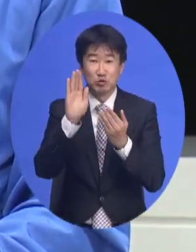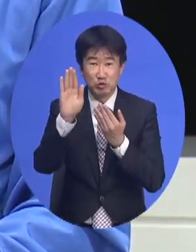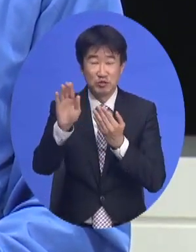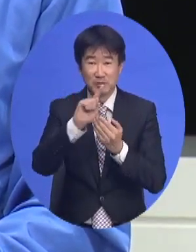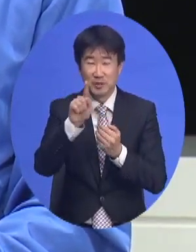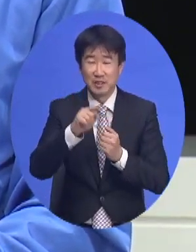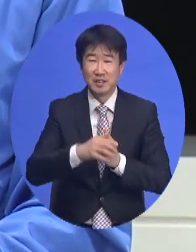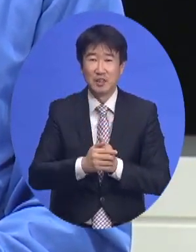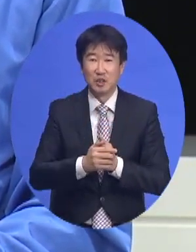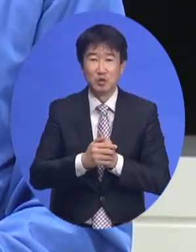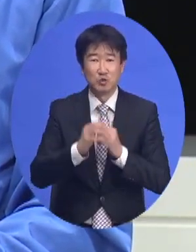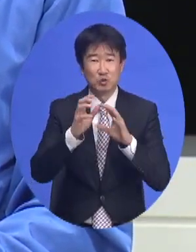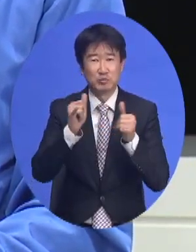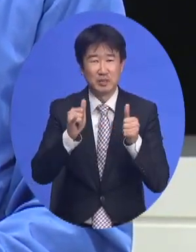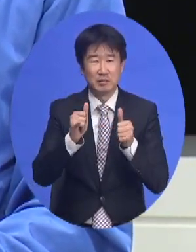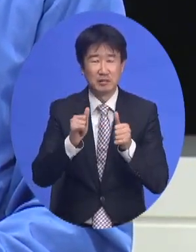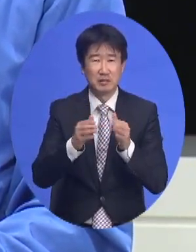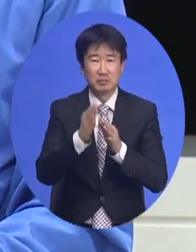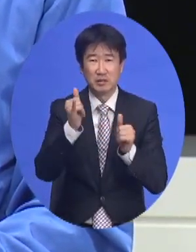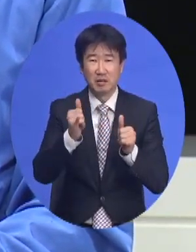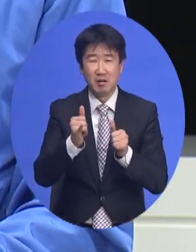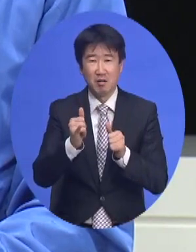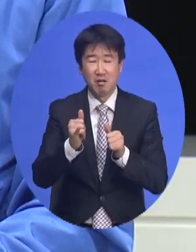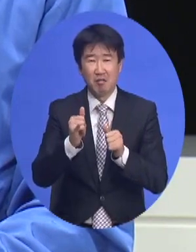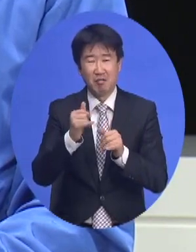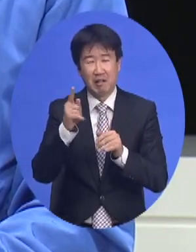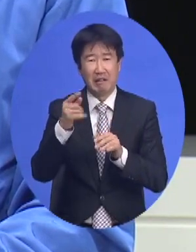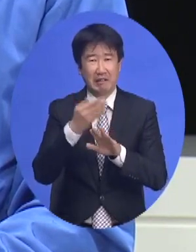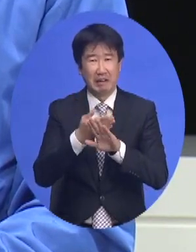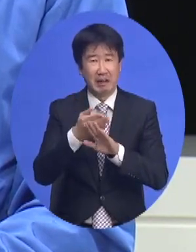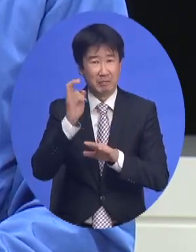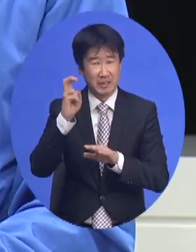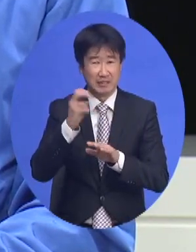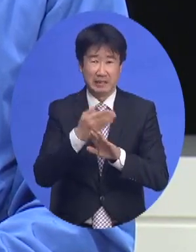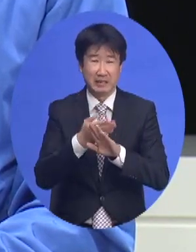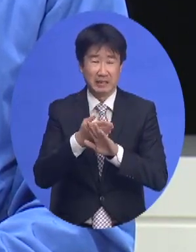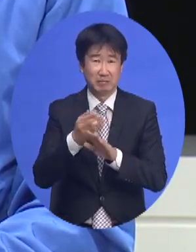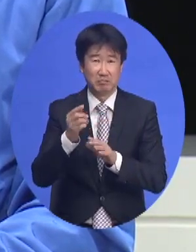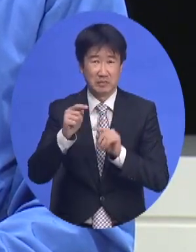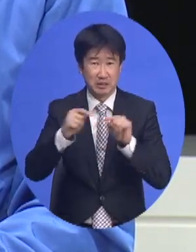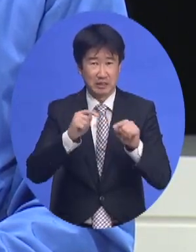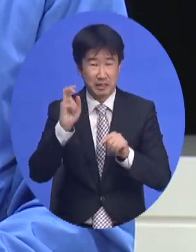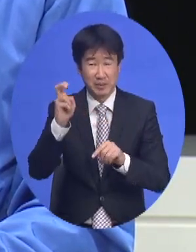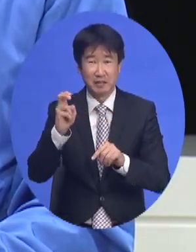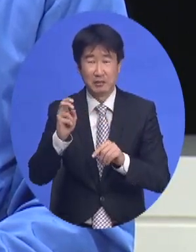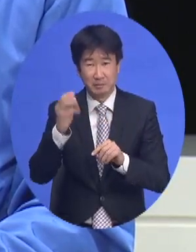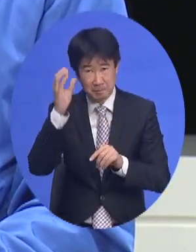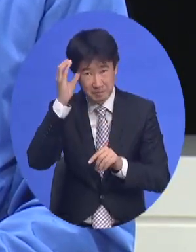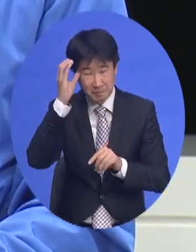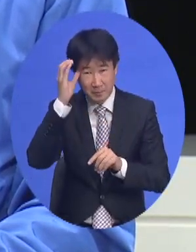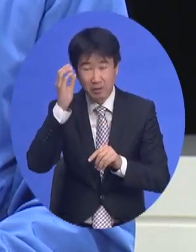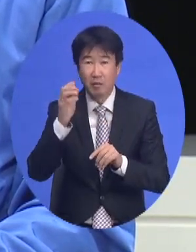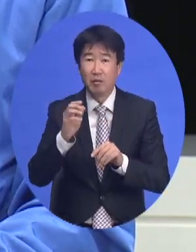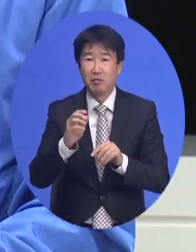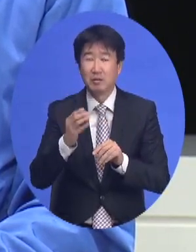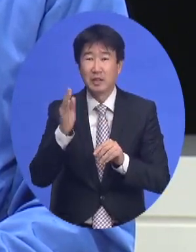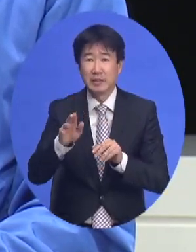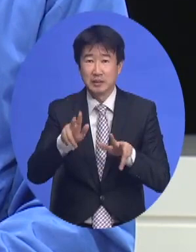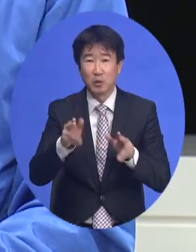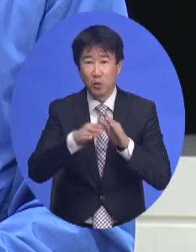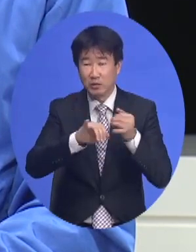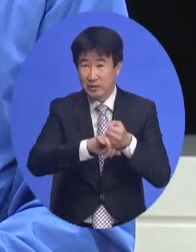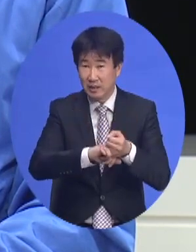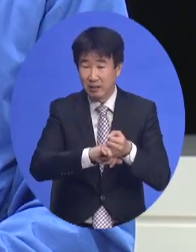이제 우리 국민들이 주민들이 아 다를 것이다, 아 다르게 할 것이다고 했는데 지금 우리 김종호 후보자님의